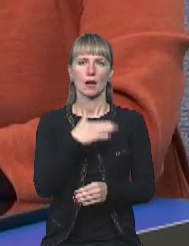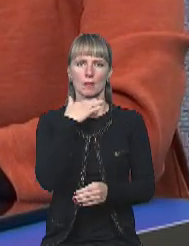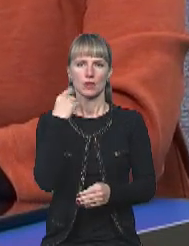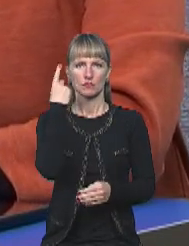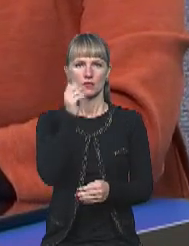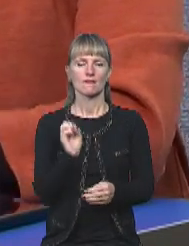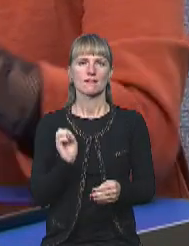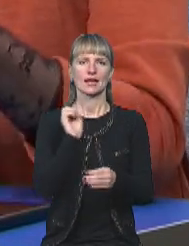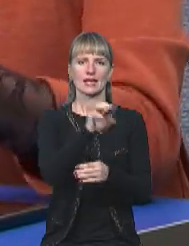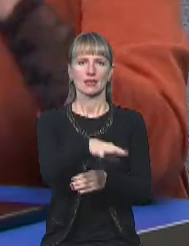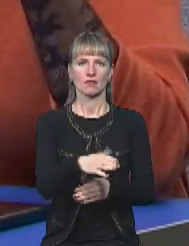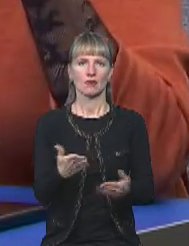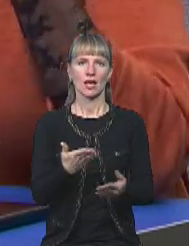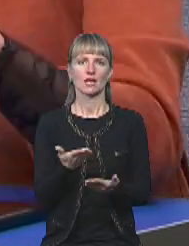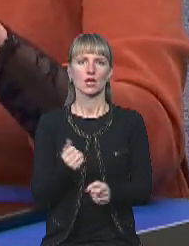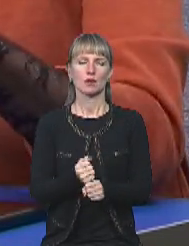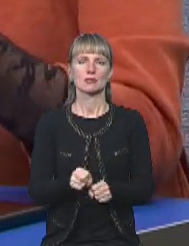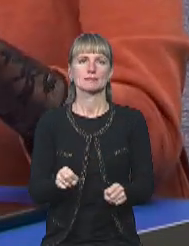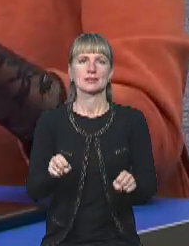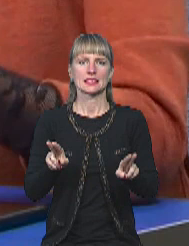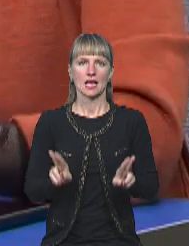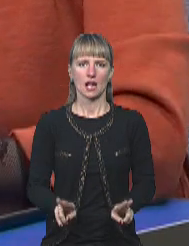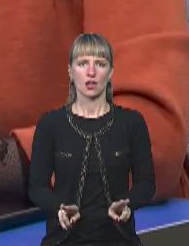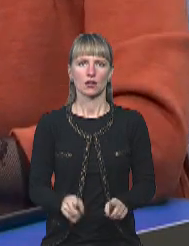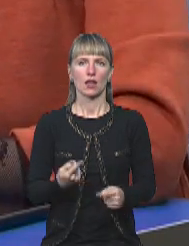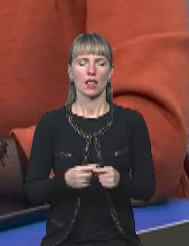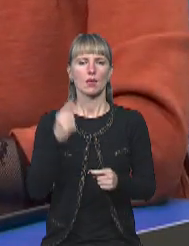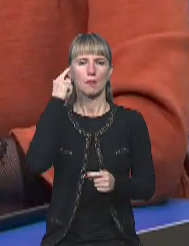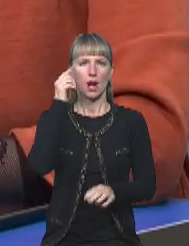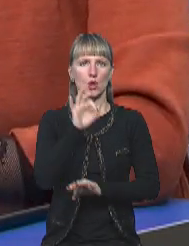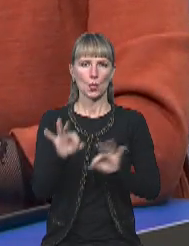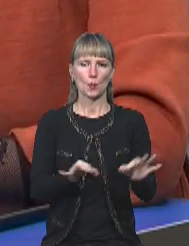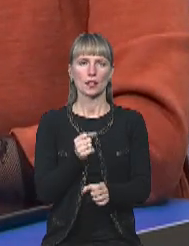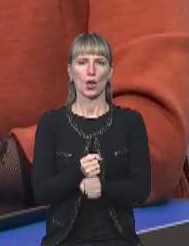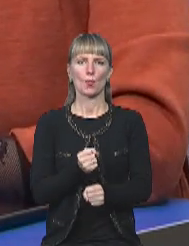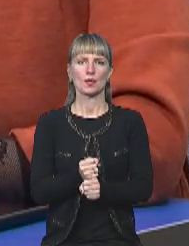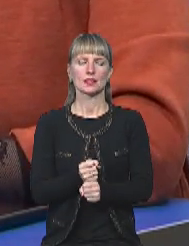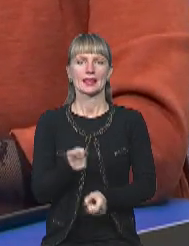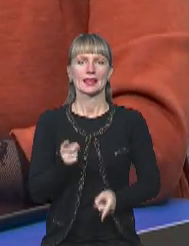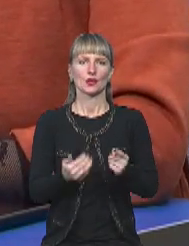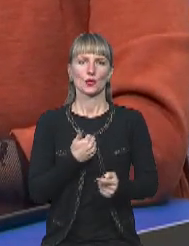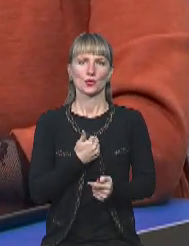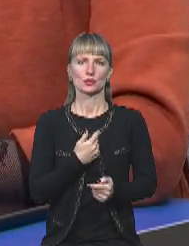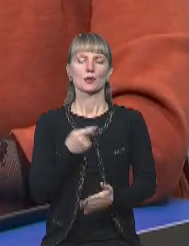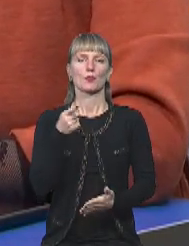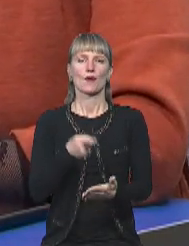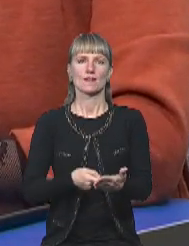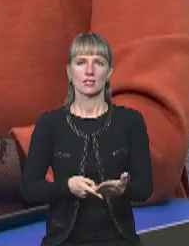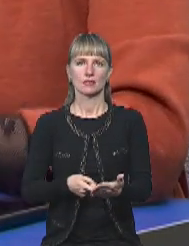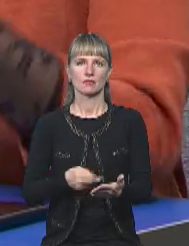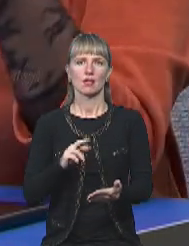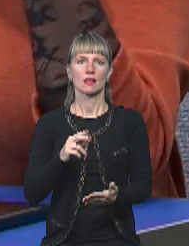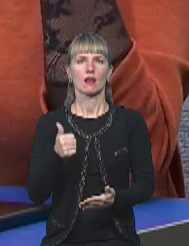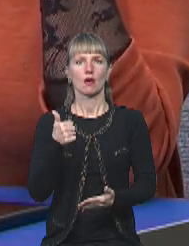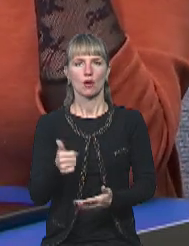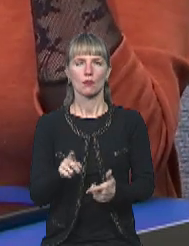інформаційних вкидів, які робляться спеціально. Тут все продумано це робиться, так? так. Іноді дуже хочеться їм повірити. Угу. Як в